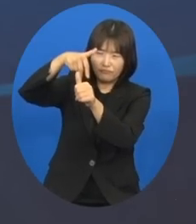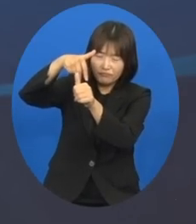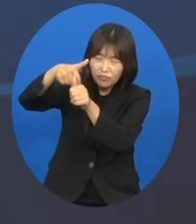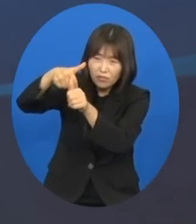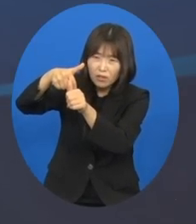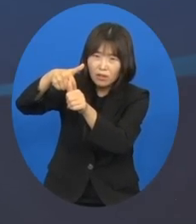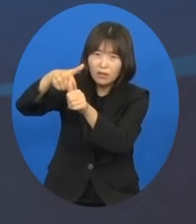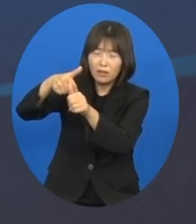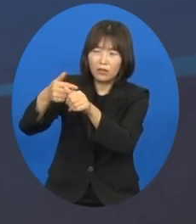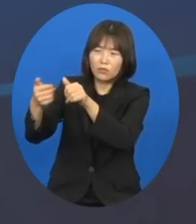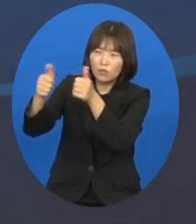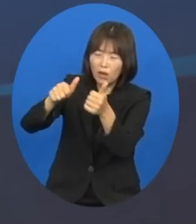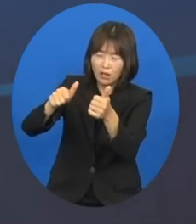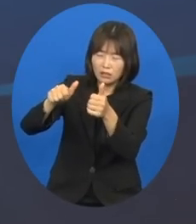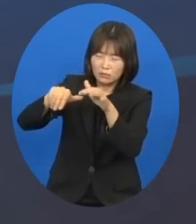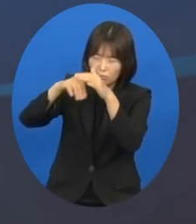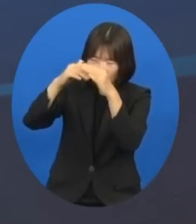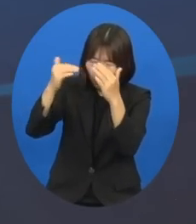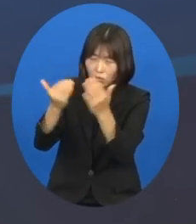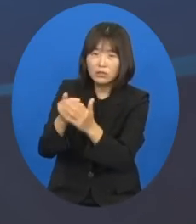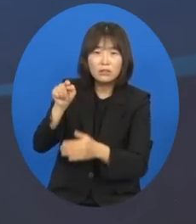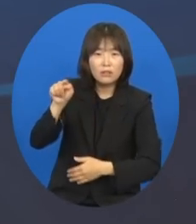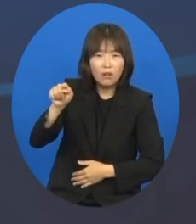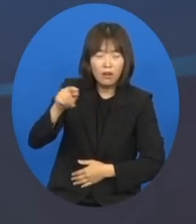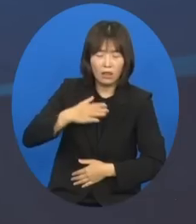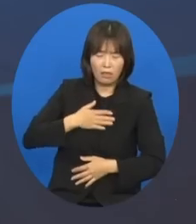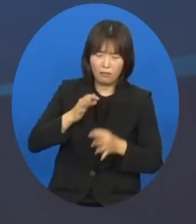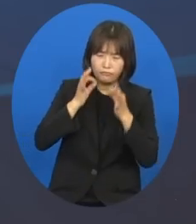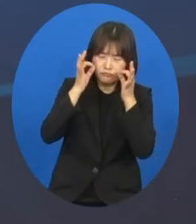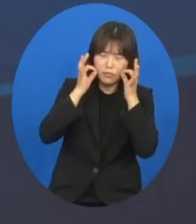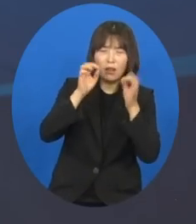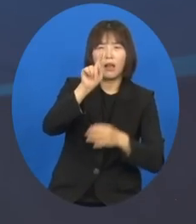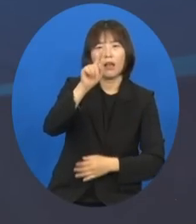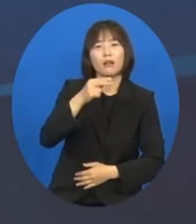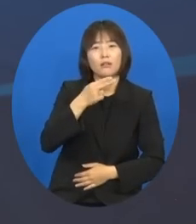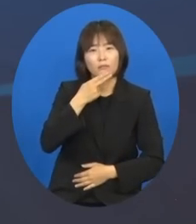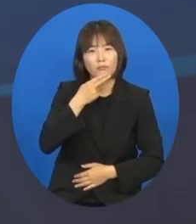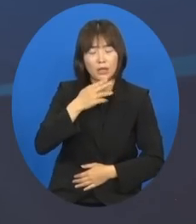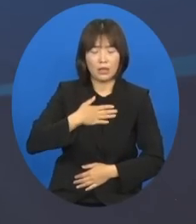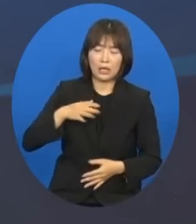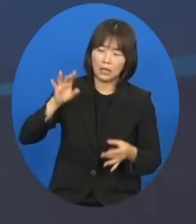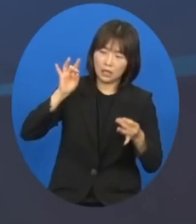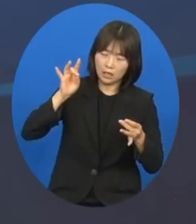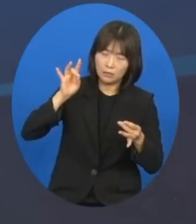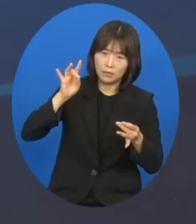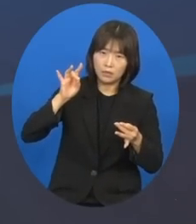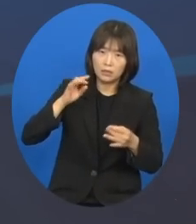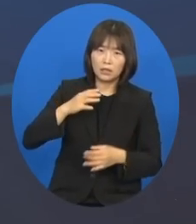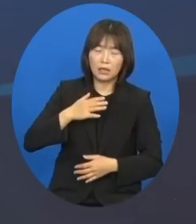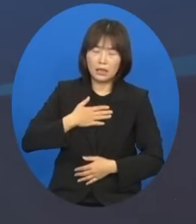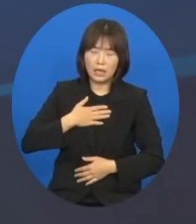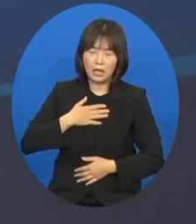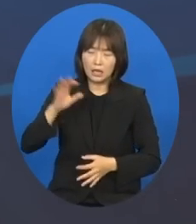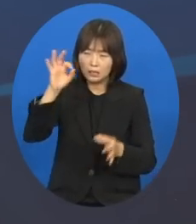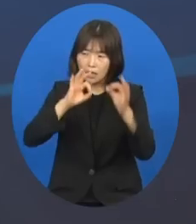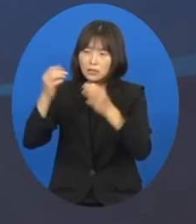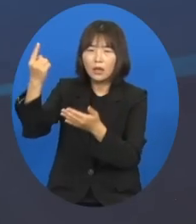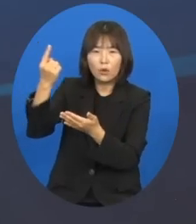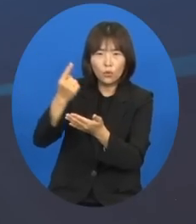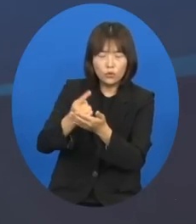거지요 오로지 나는 가만히 있었는데 날 찾아와 주는 애 날 살려주는 해